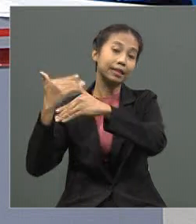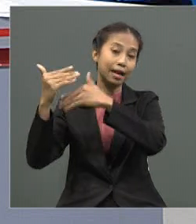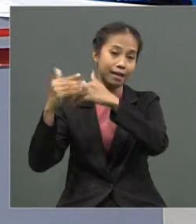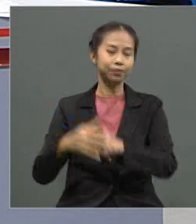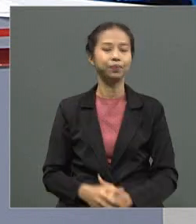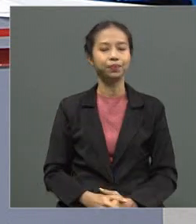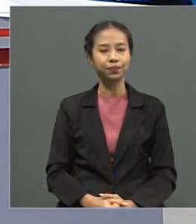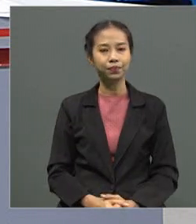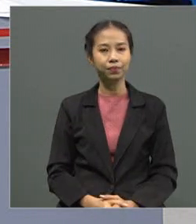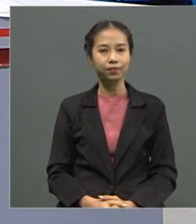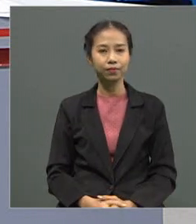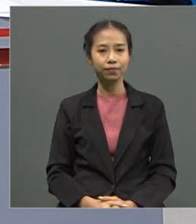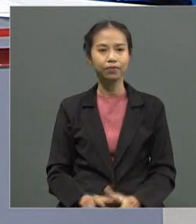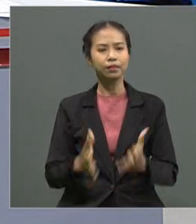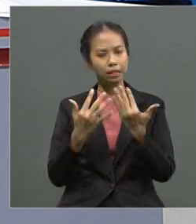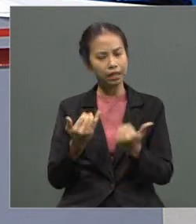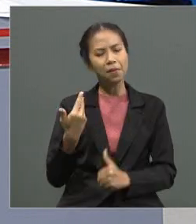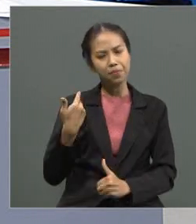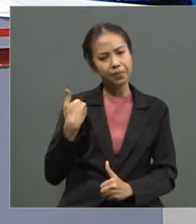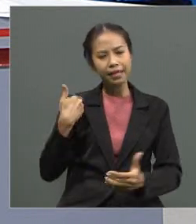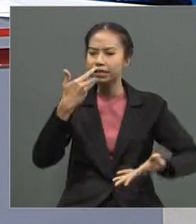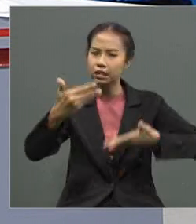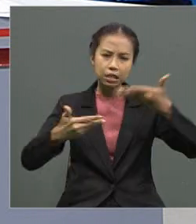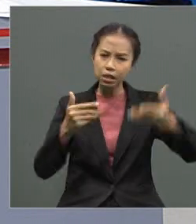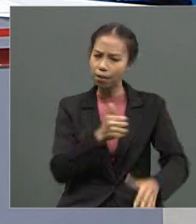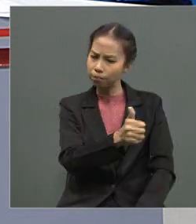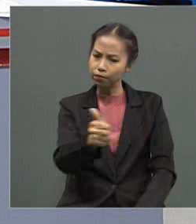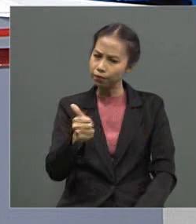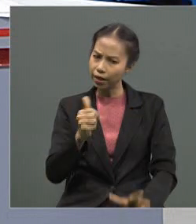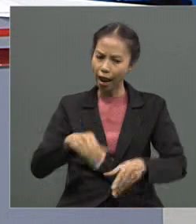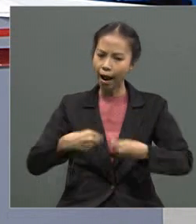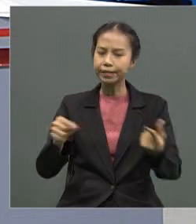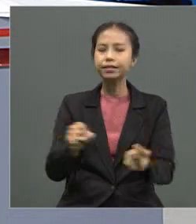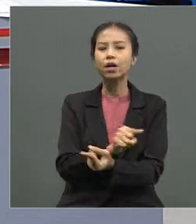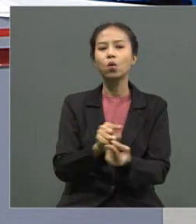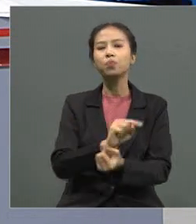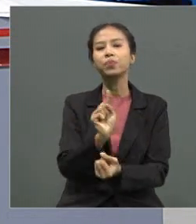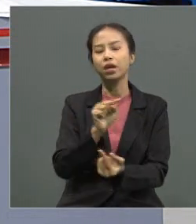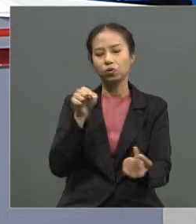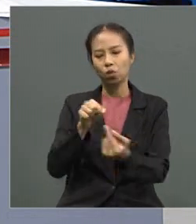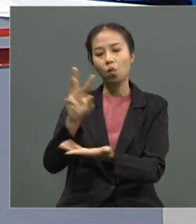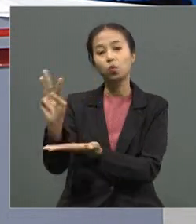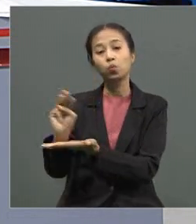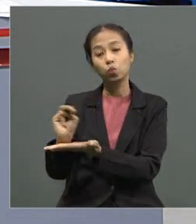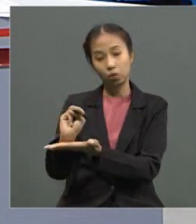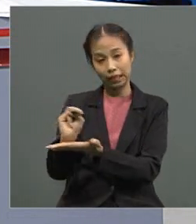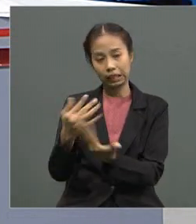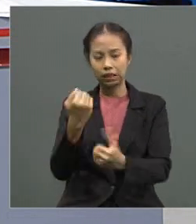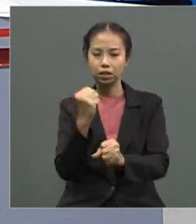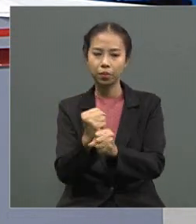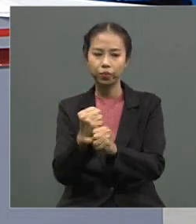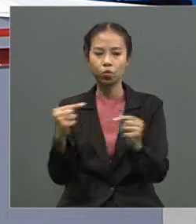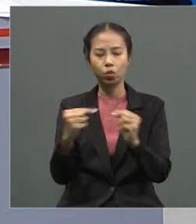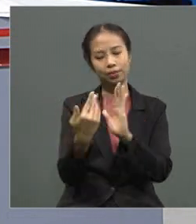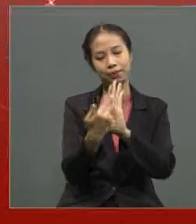ทีนี้เดี๋ยวพาไปดูค่ะกิจกรรมดีๆที่ทำเพื่อสังคมกันหน่อยเป็นกิจกรรมของมูลนิธิป่อเต็กตึงนะคะเขาลงพื้นที่ไปที่ภาคอีส